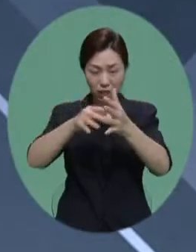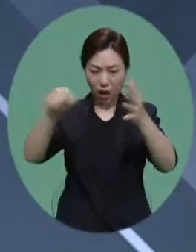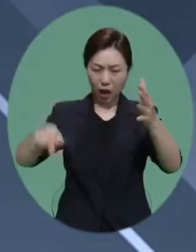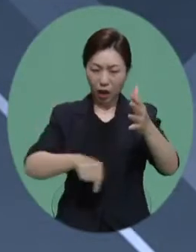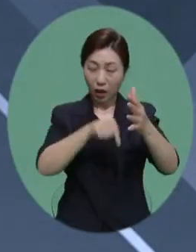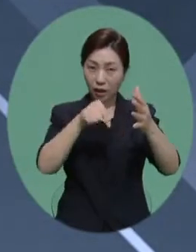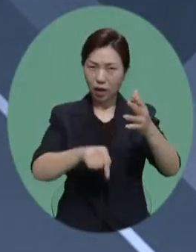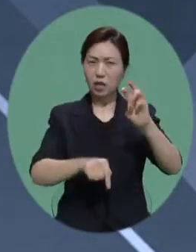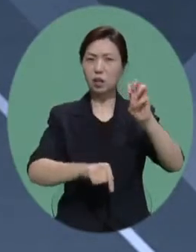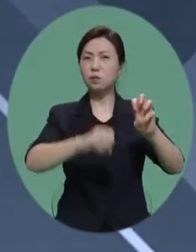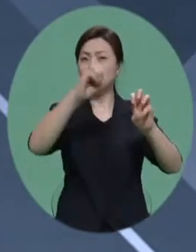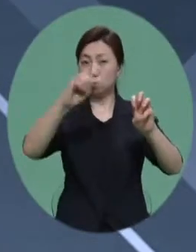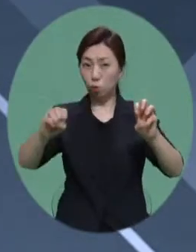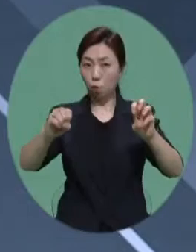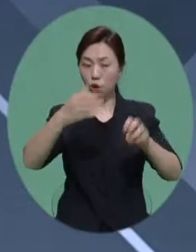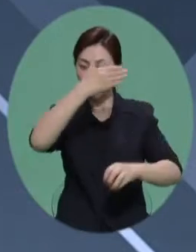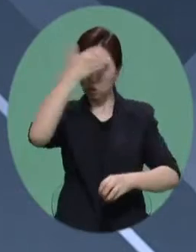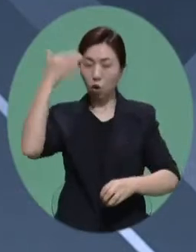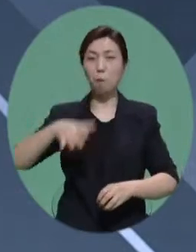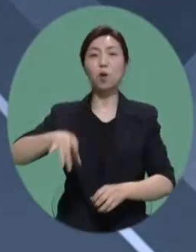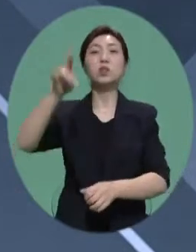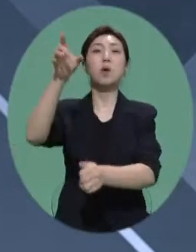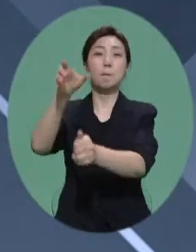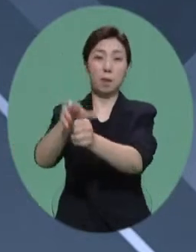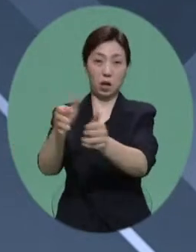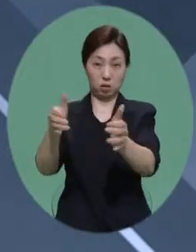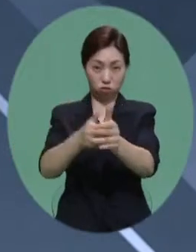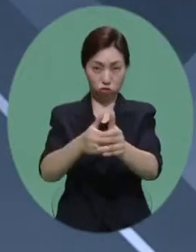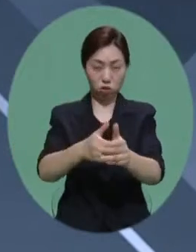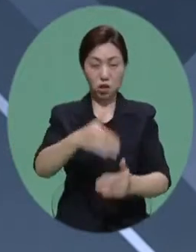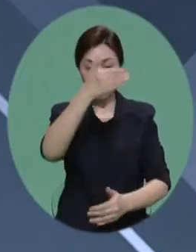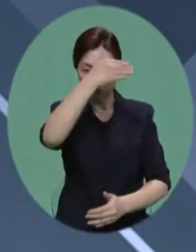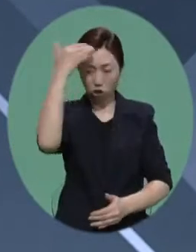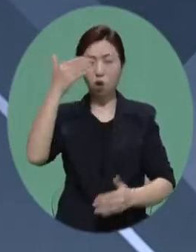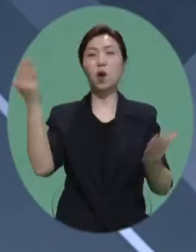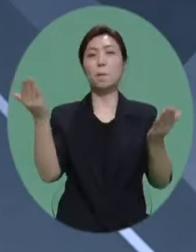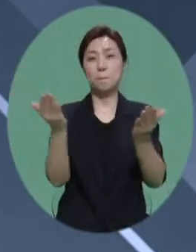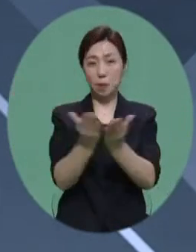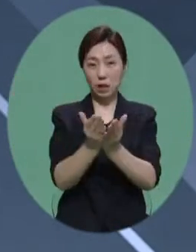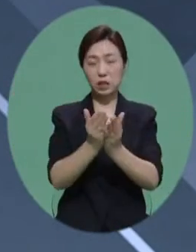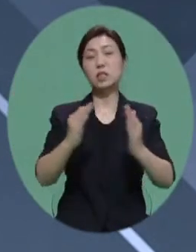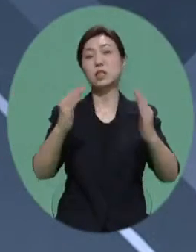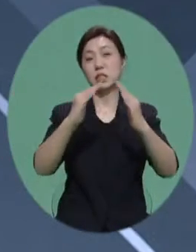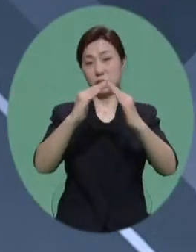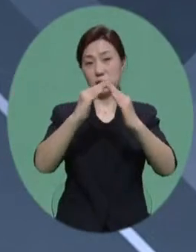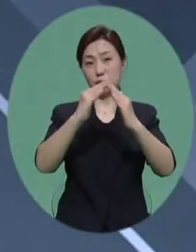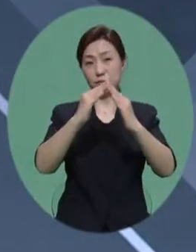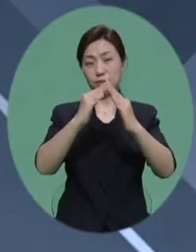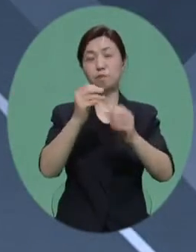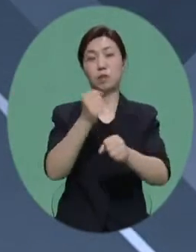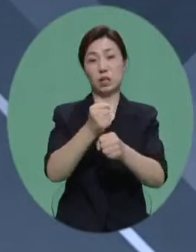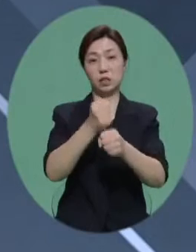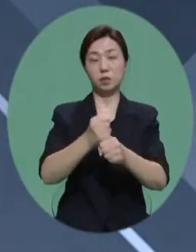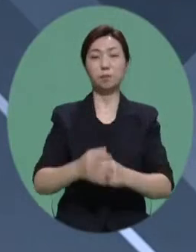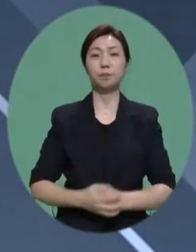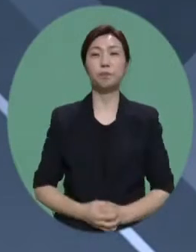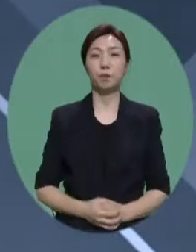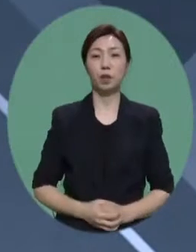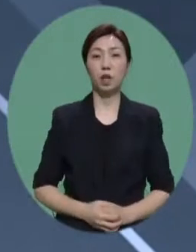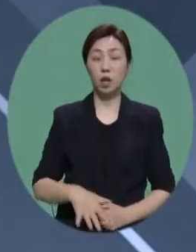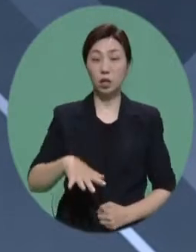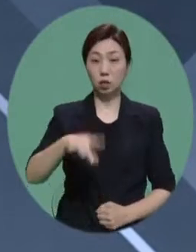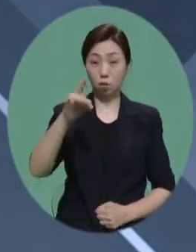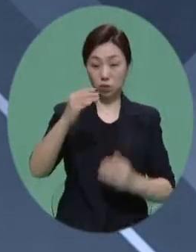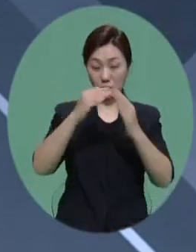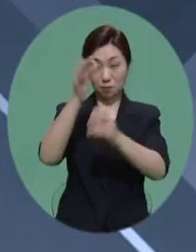청년들의 우선 배정하고 청년들에게 적합한 형태로 짓겠습니다 그리고 청년들 처음 집 살때 다모